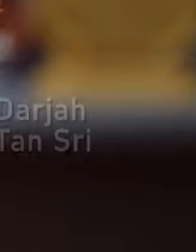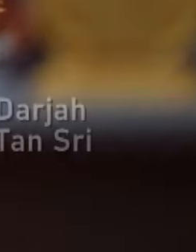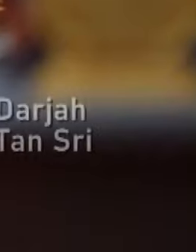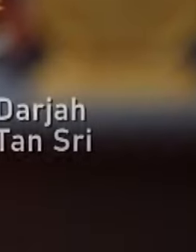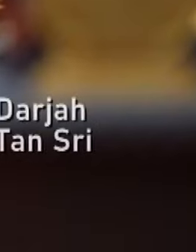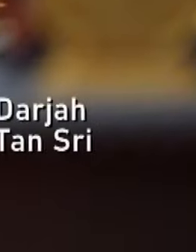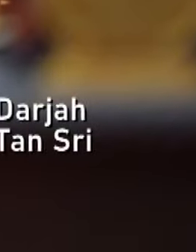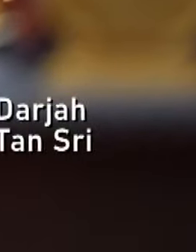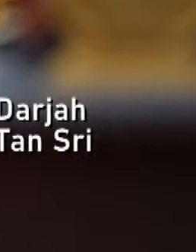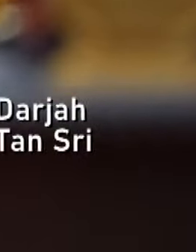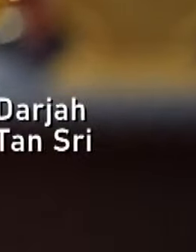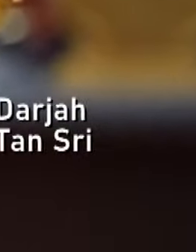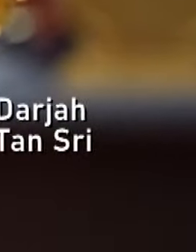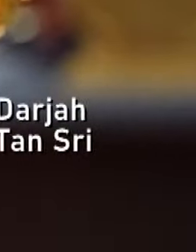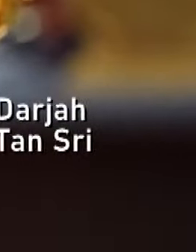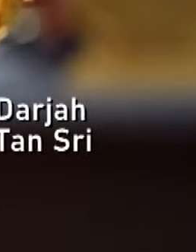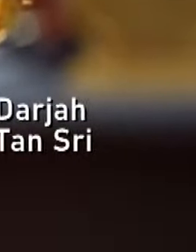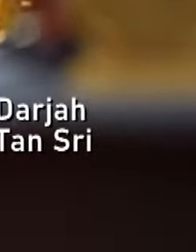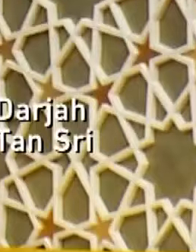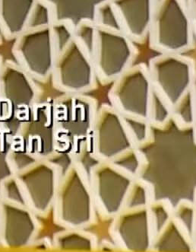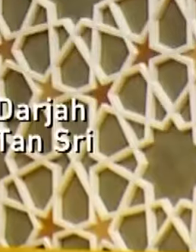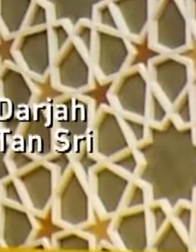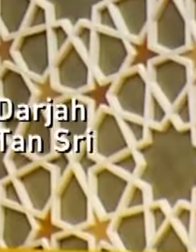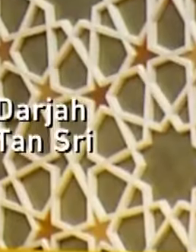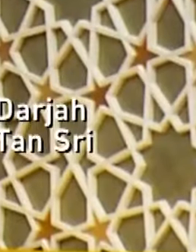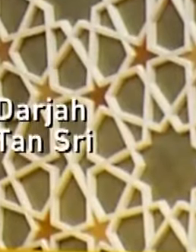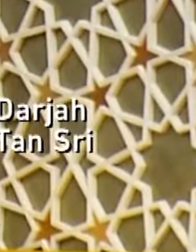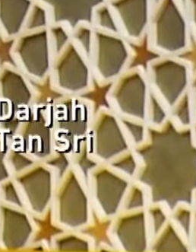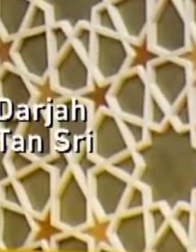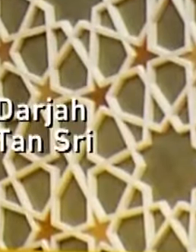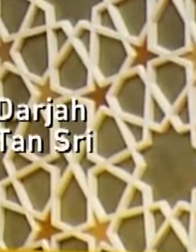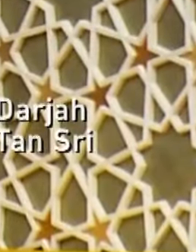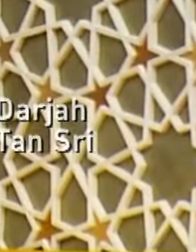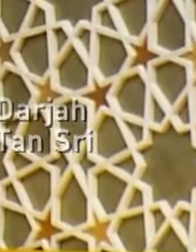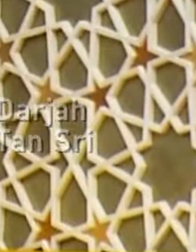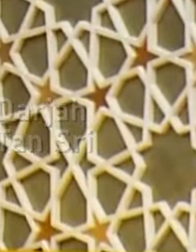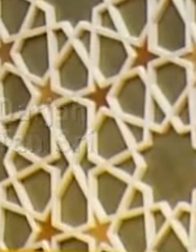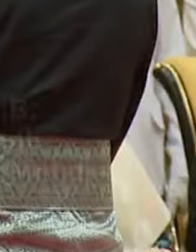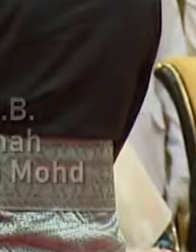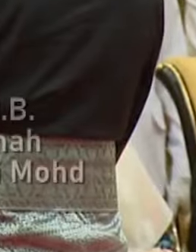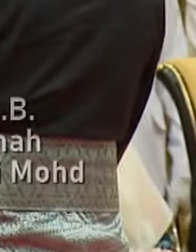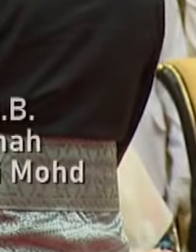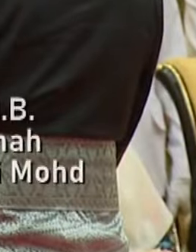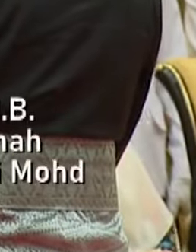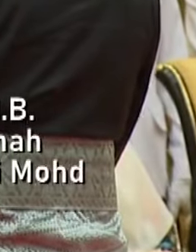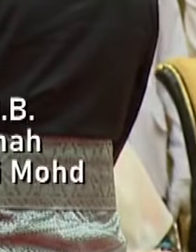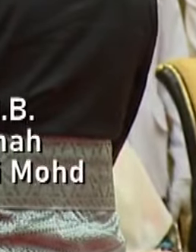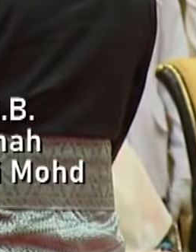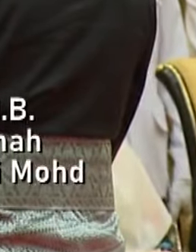pasukan-pasukan keselamatan serta mereka yang berkhidmat di sektor swasta,